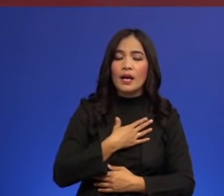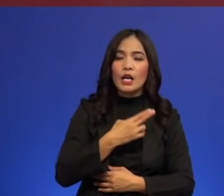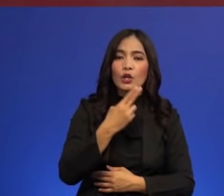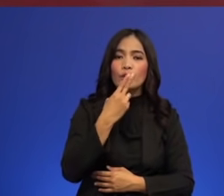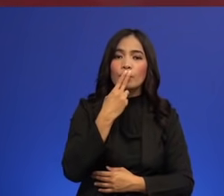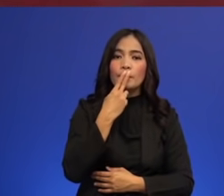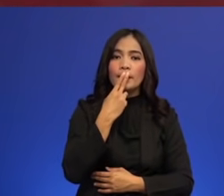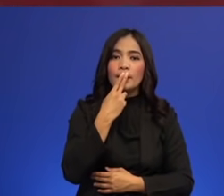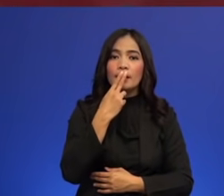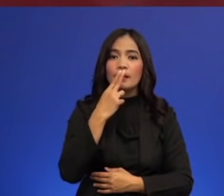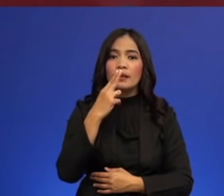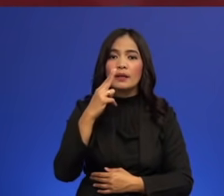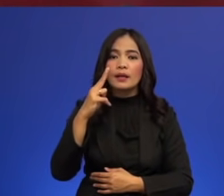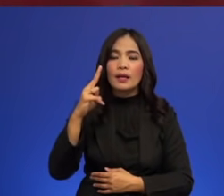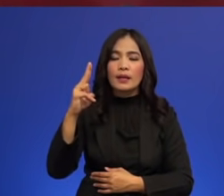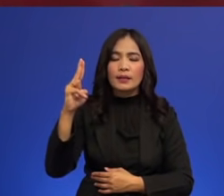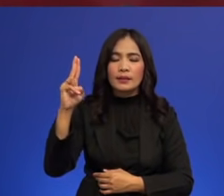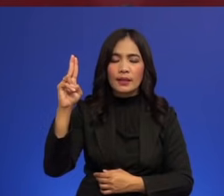Aku